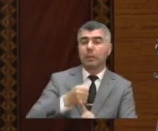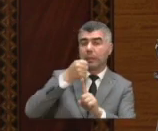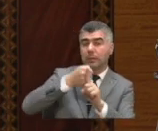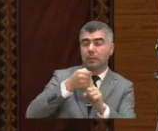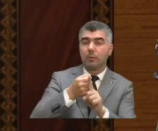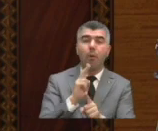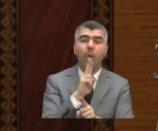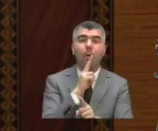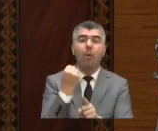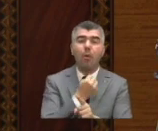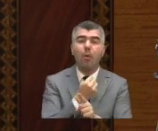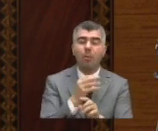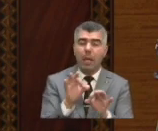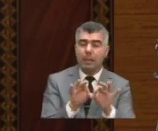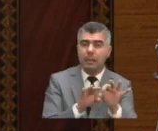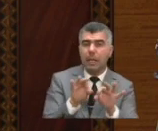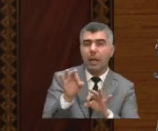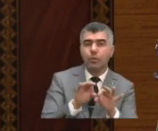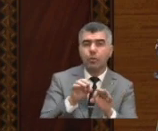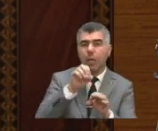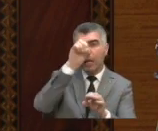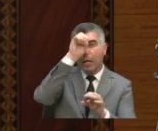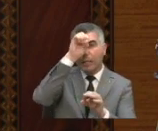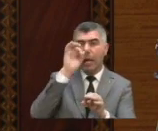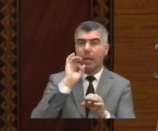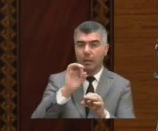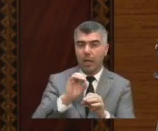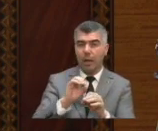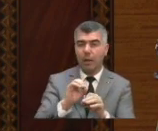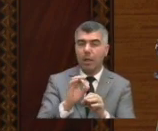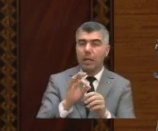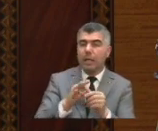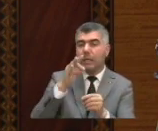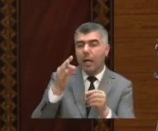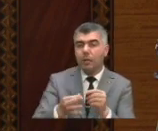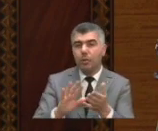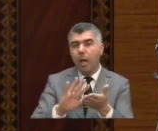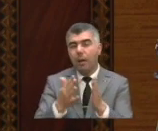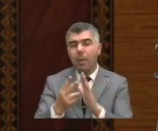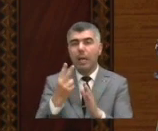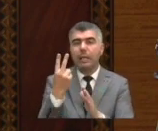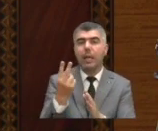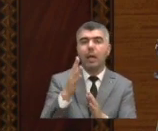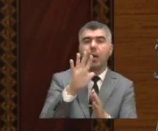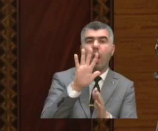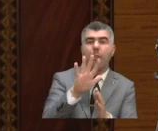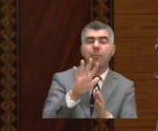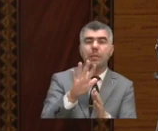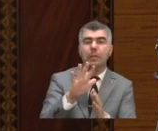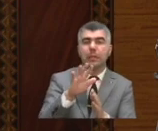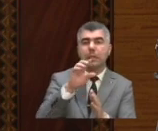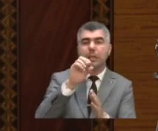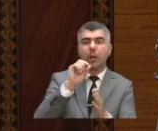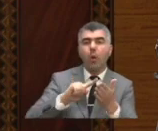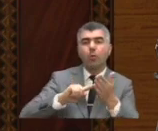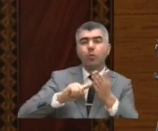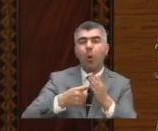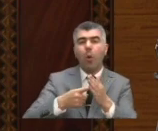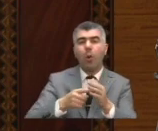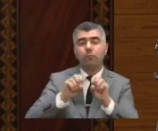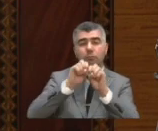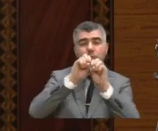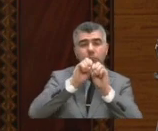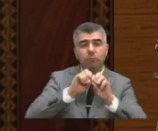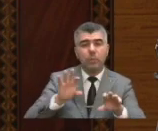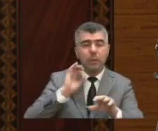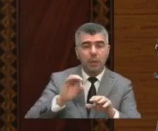الحكومه تنزيل استراتيجيه الطاقيه التي تروم انتاج 52% من الطاقه الكهربائيه انطلاقا